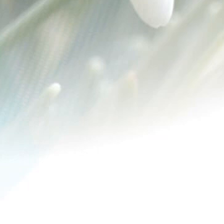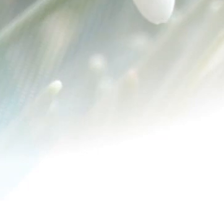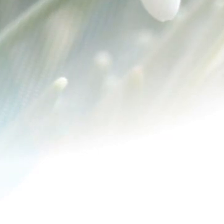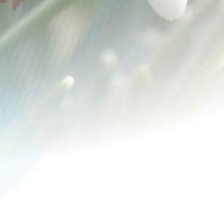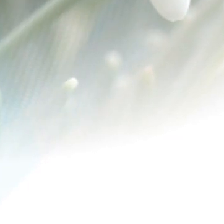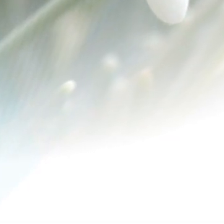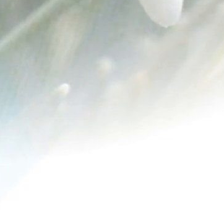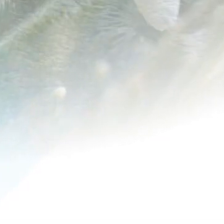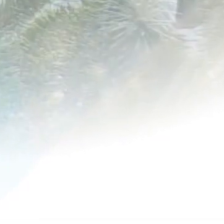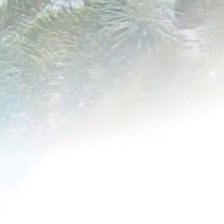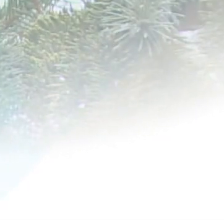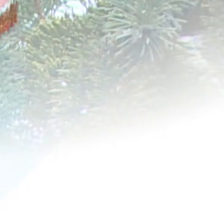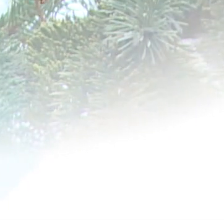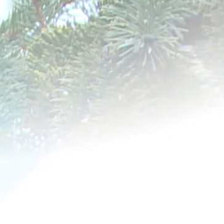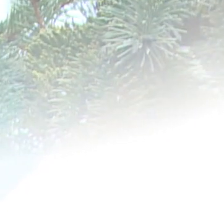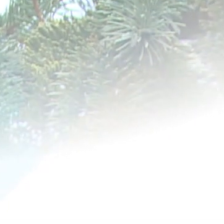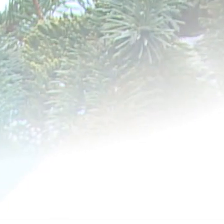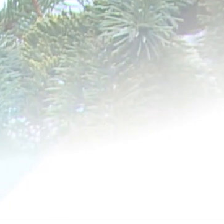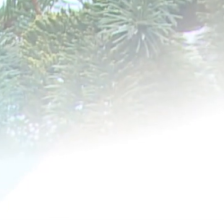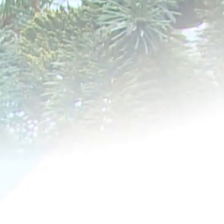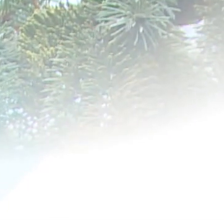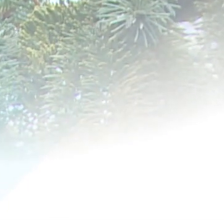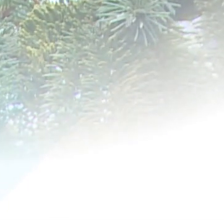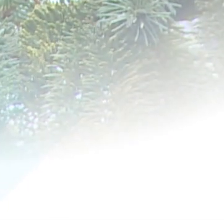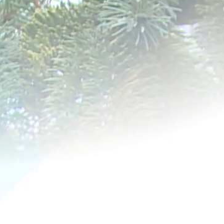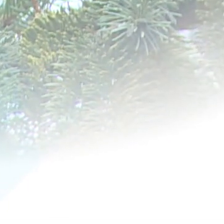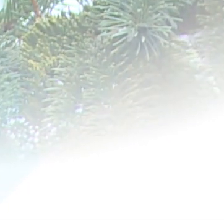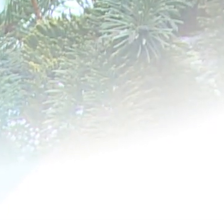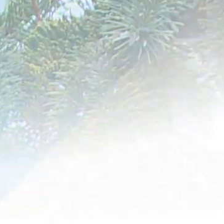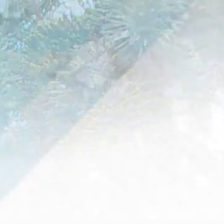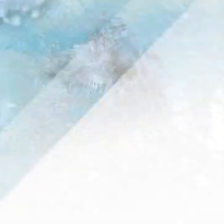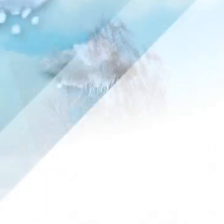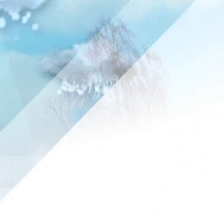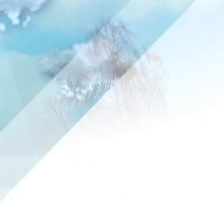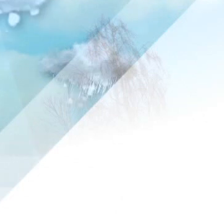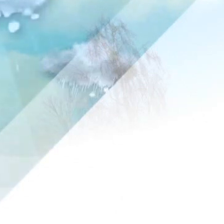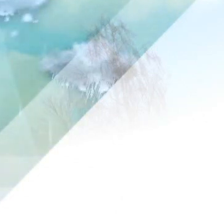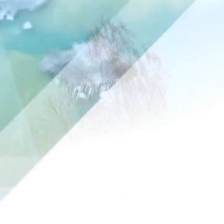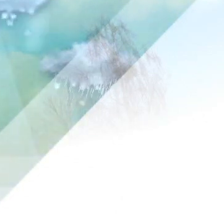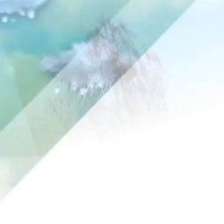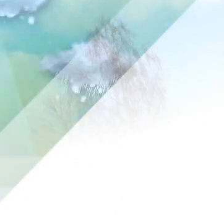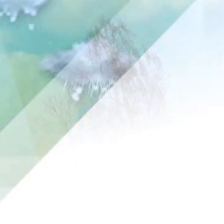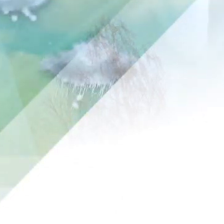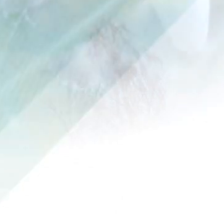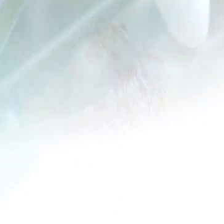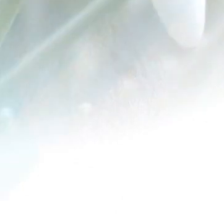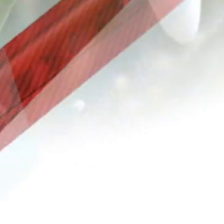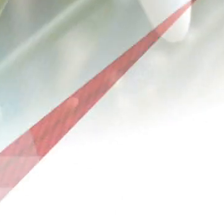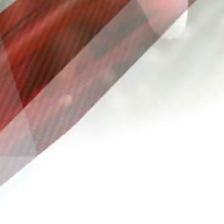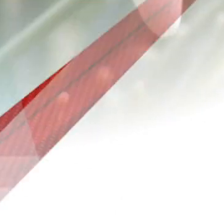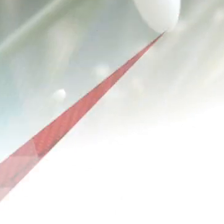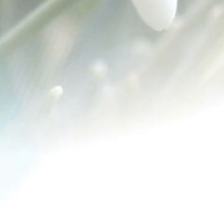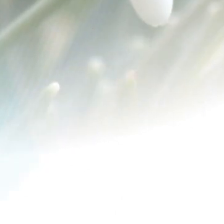Геамагнітная ситуация у аўторак 27 червня будет довольно спрыяльной. Сонечная активность не перевысит узроўню